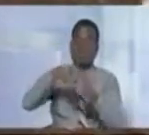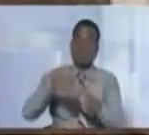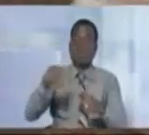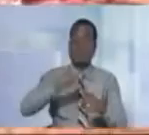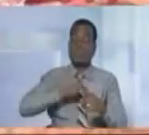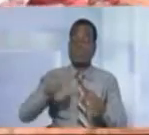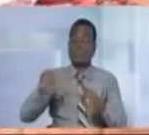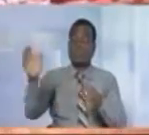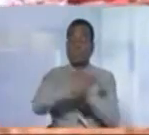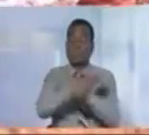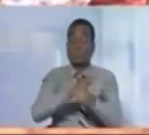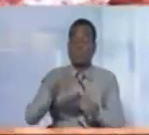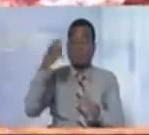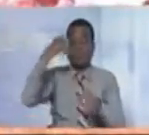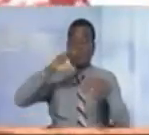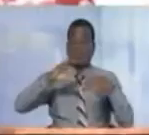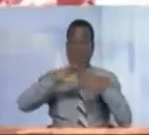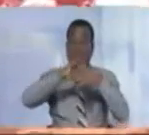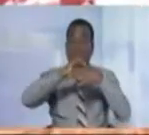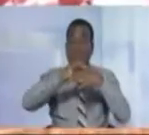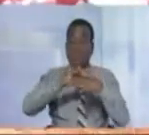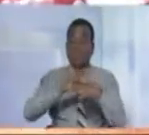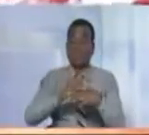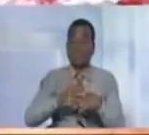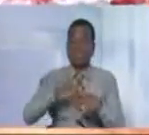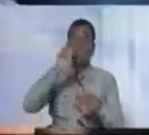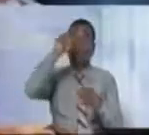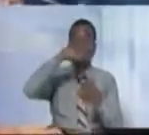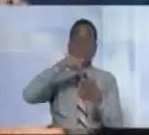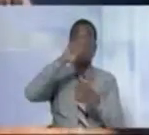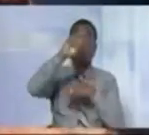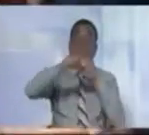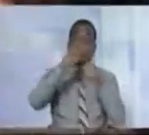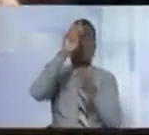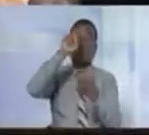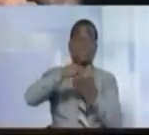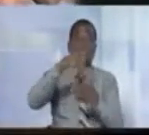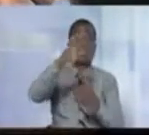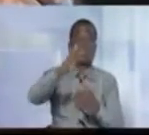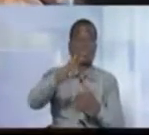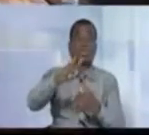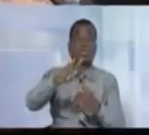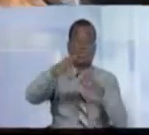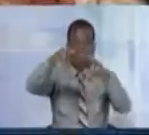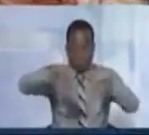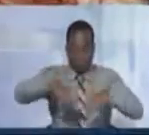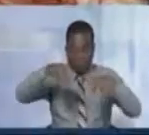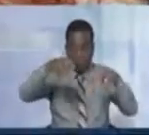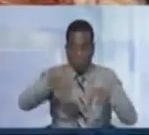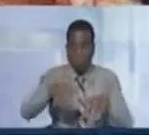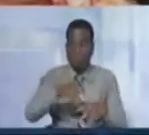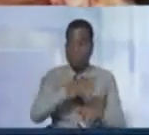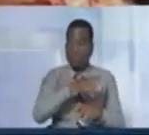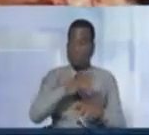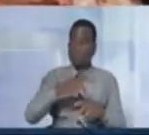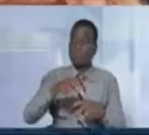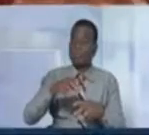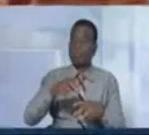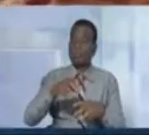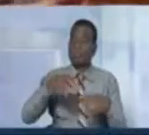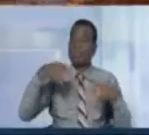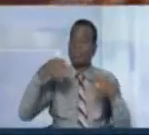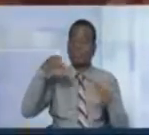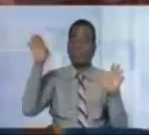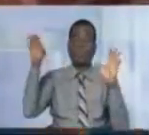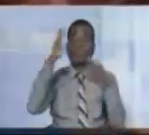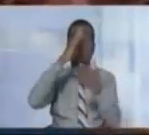matière de protéines animales en 2014 la production en viande bovvine ovine et caprine c'est